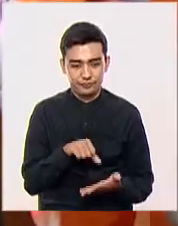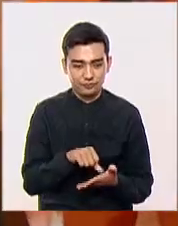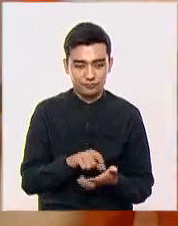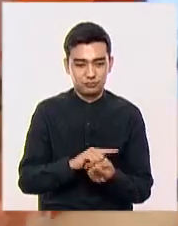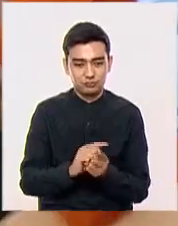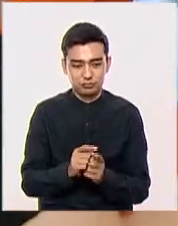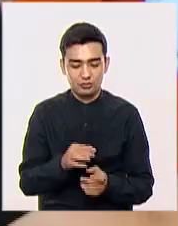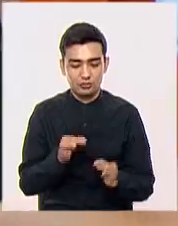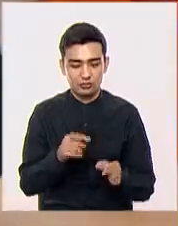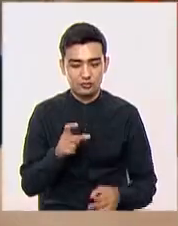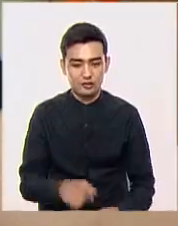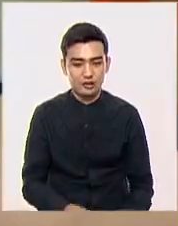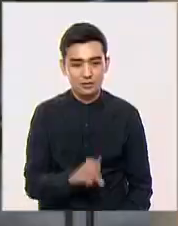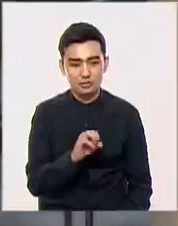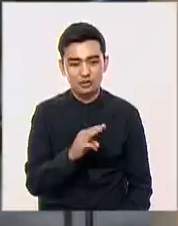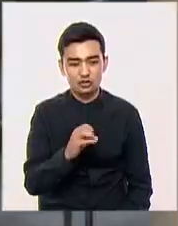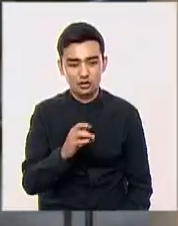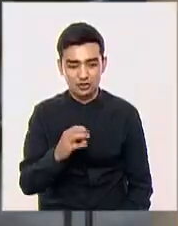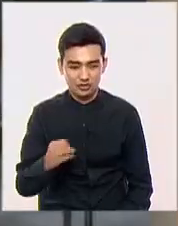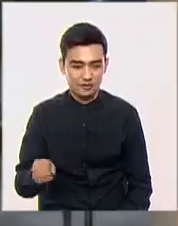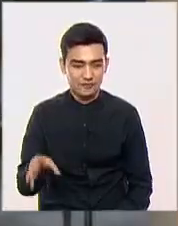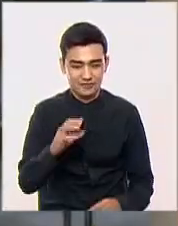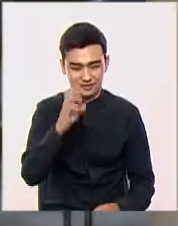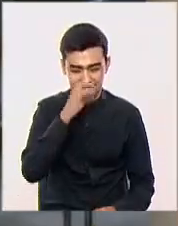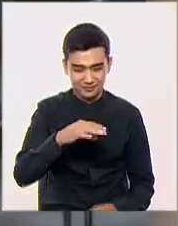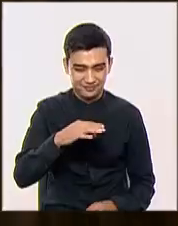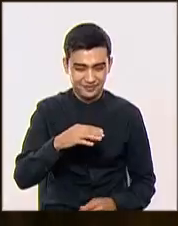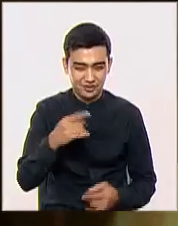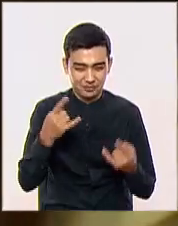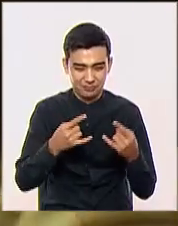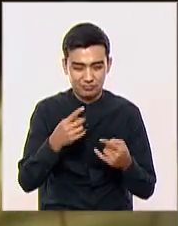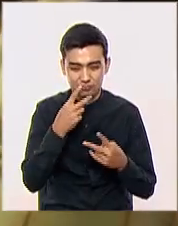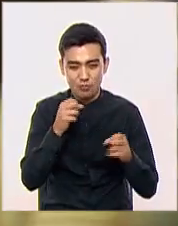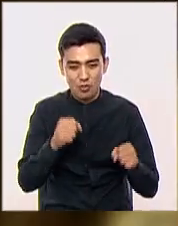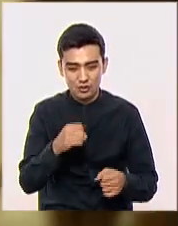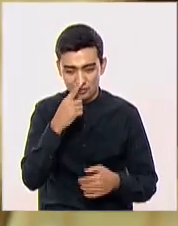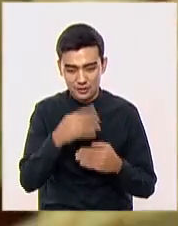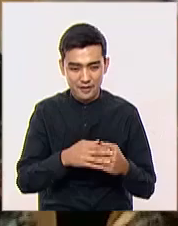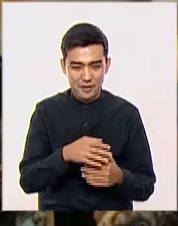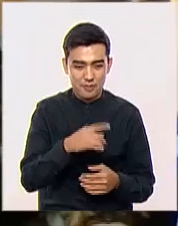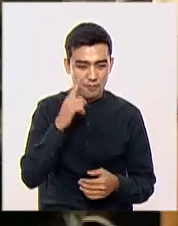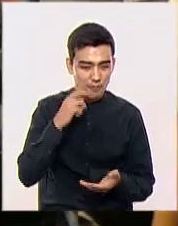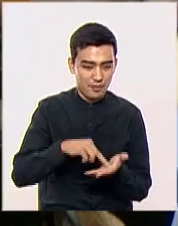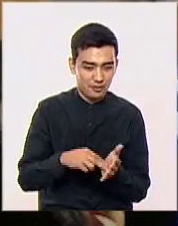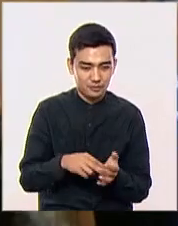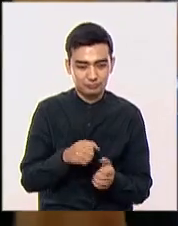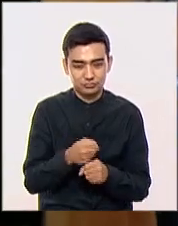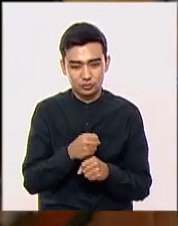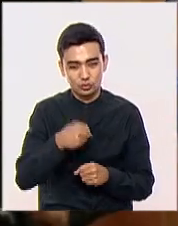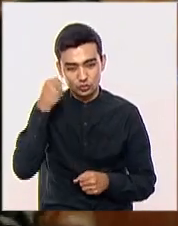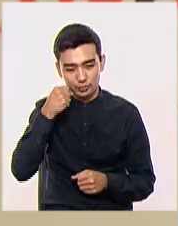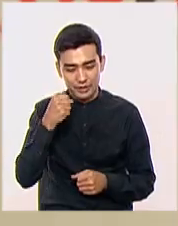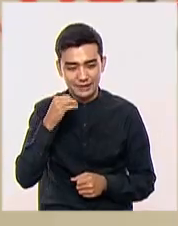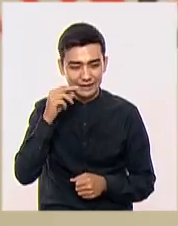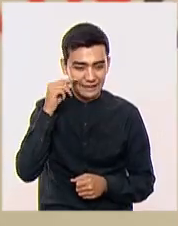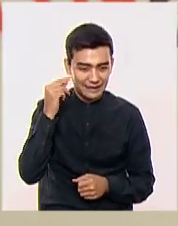человека. Посмотреть «Бешарашек» можно во всех кинотеатрах страны. А в ближайших планах создателей ленты – прокат в Узбекистане,